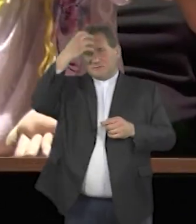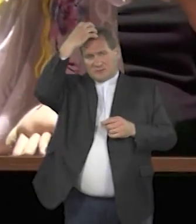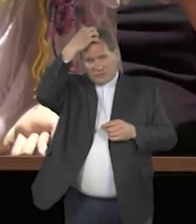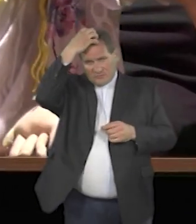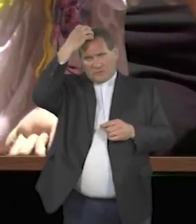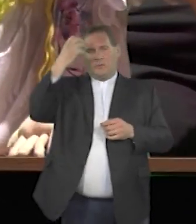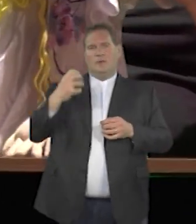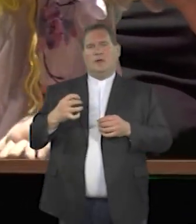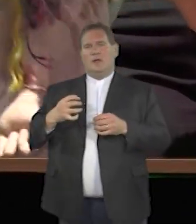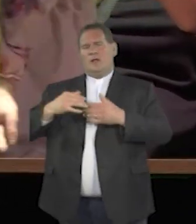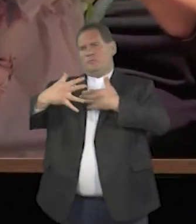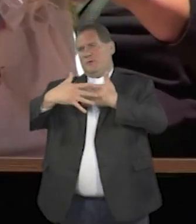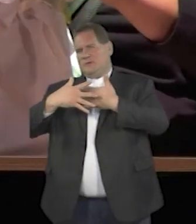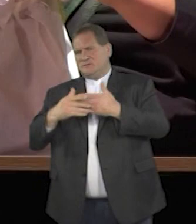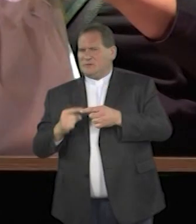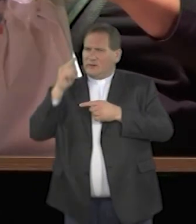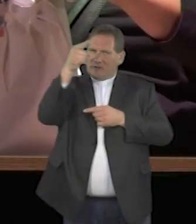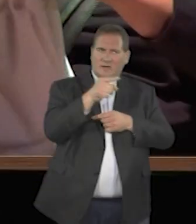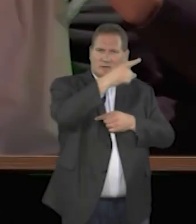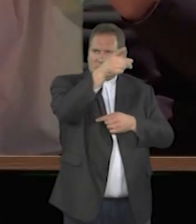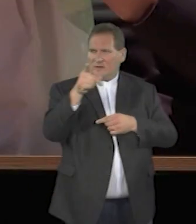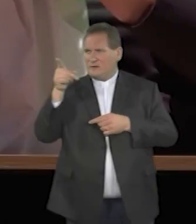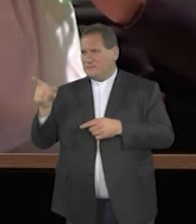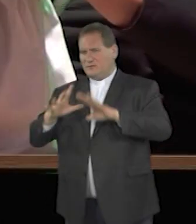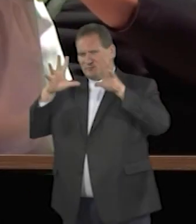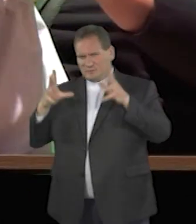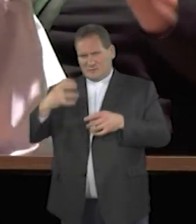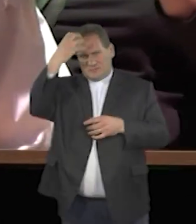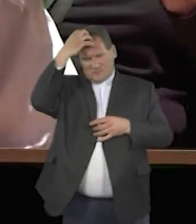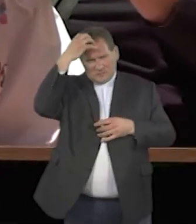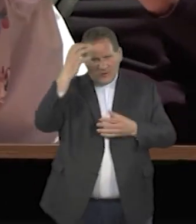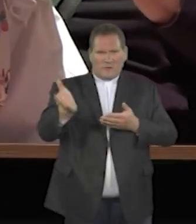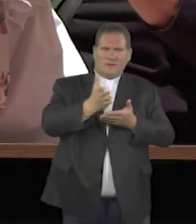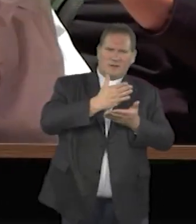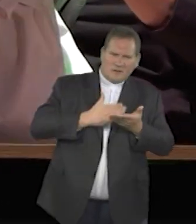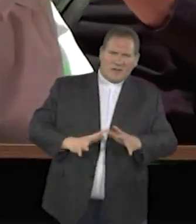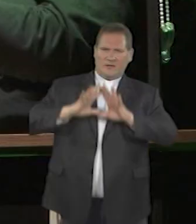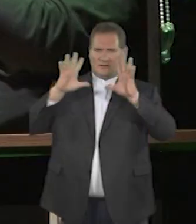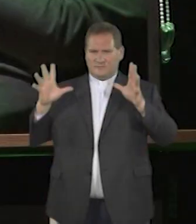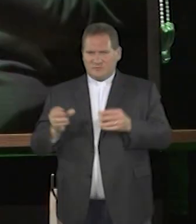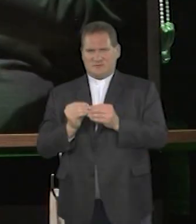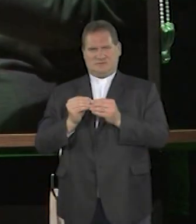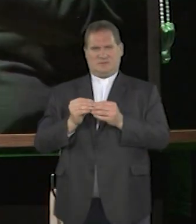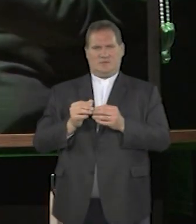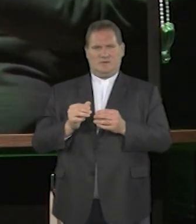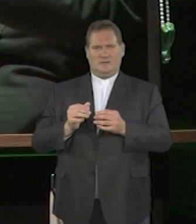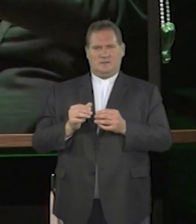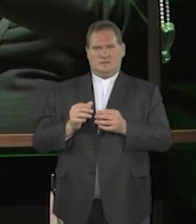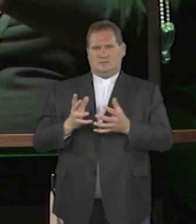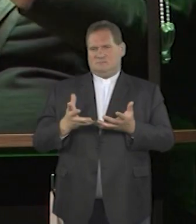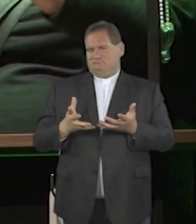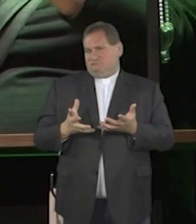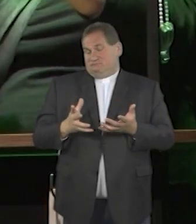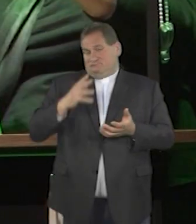bliskie, i najdalsi monarchowie, i kraje wszystkie. Więc